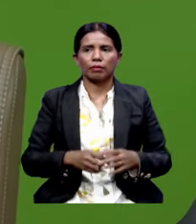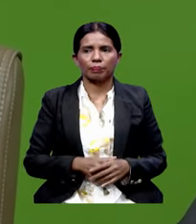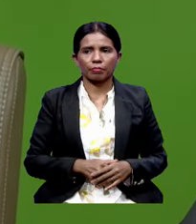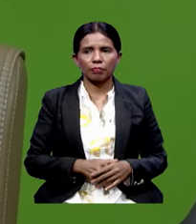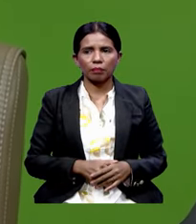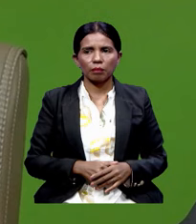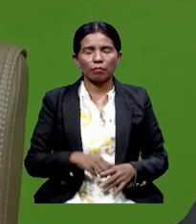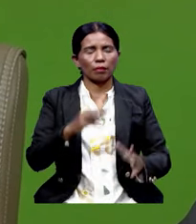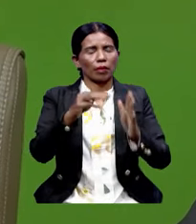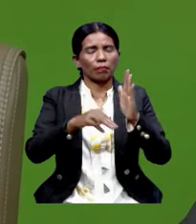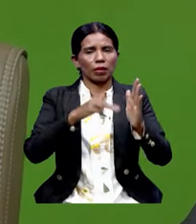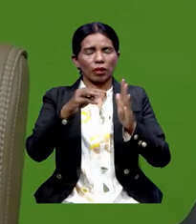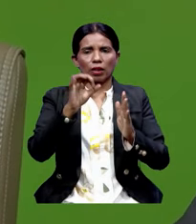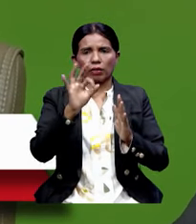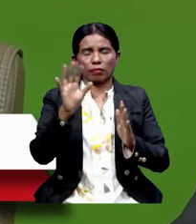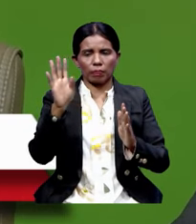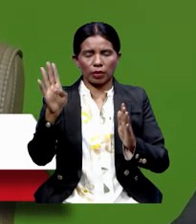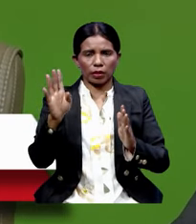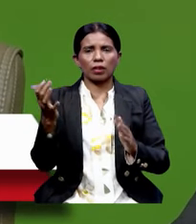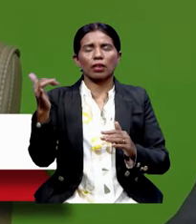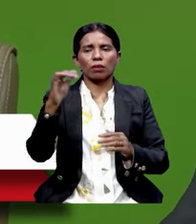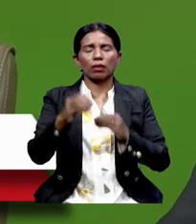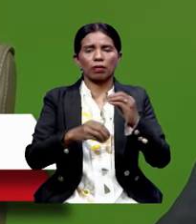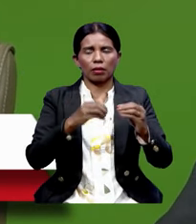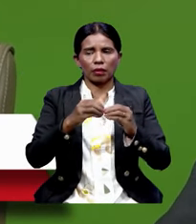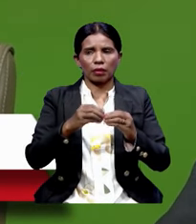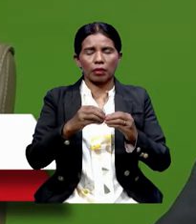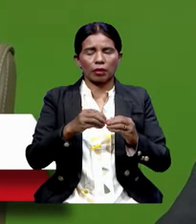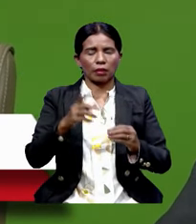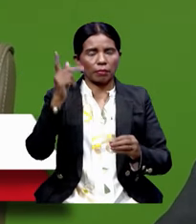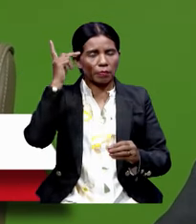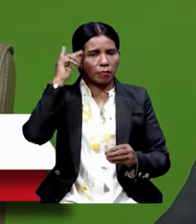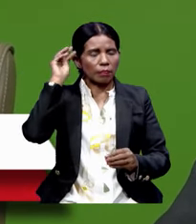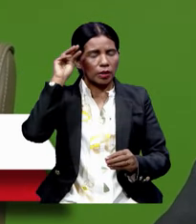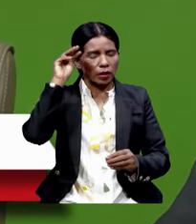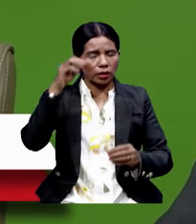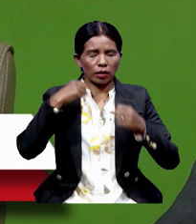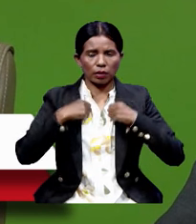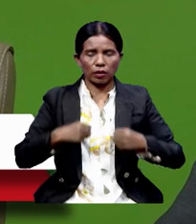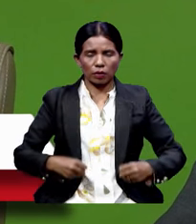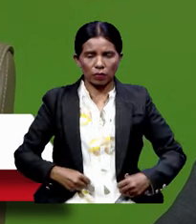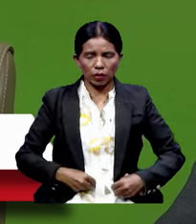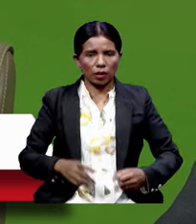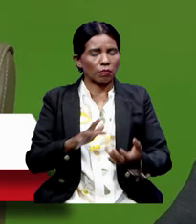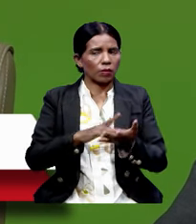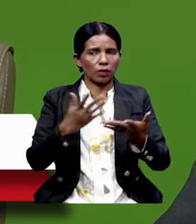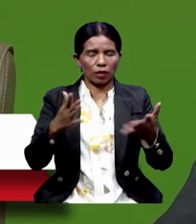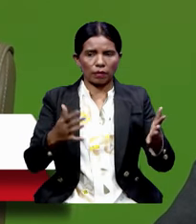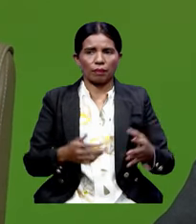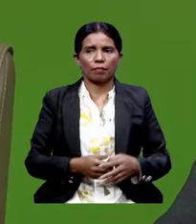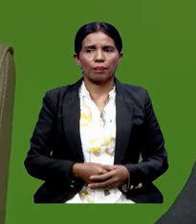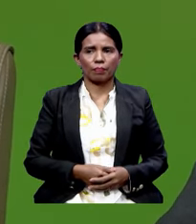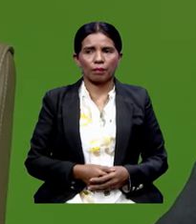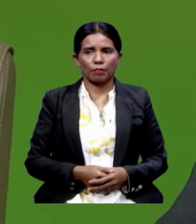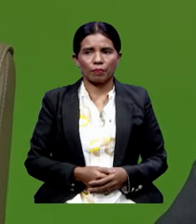ya media sosial katak Sua Excelência to laiha ai-moruk enok saparin. Atu